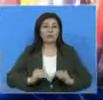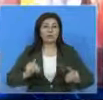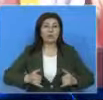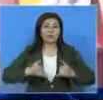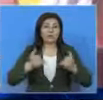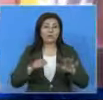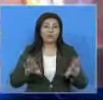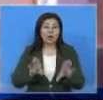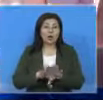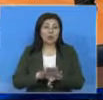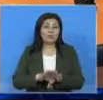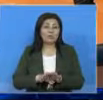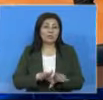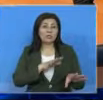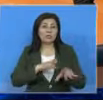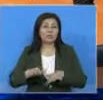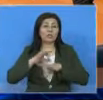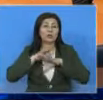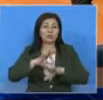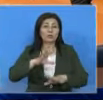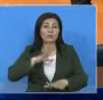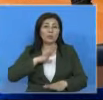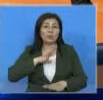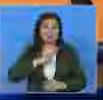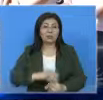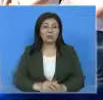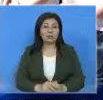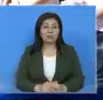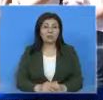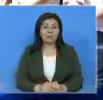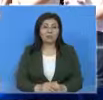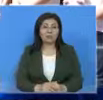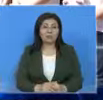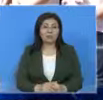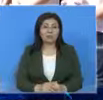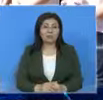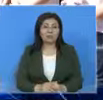арнап, дәл осындай ашық есік күнін өткізген болатын. Назерке Өтеген, Аманжол Айтмағамбетов, Ақтөбе телеарнасы.